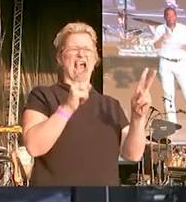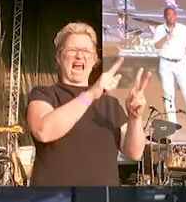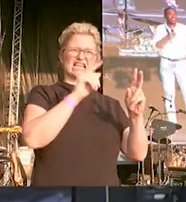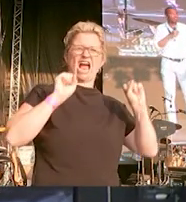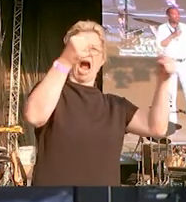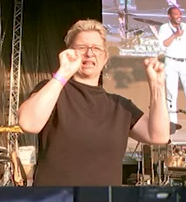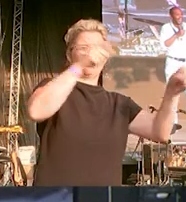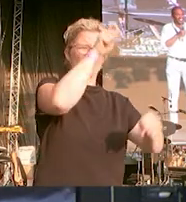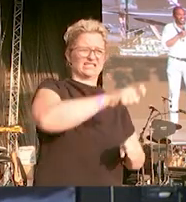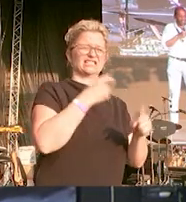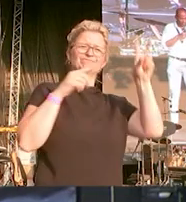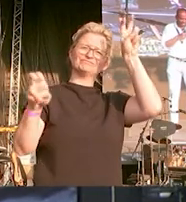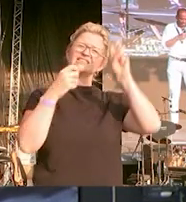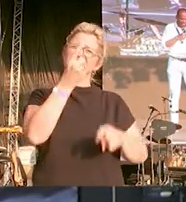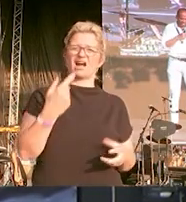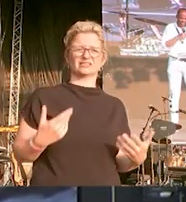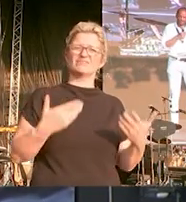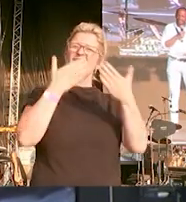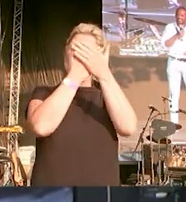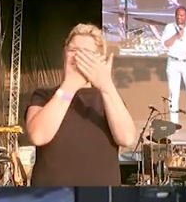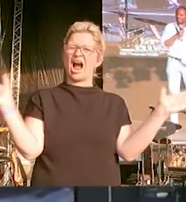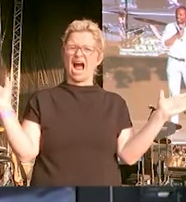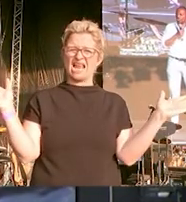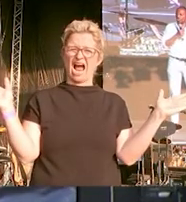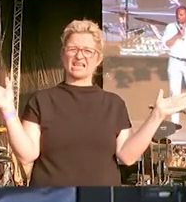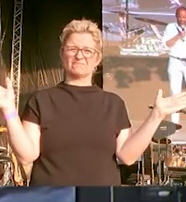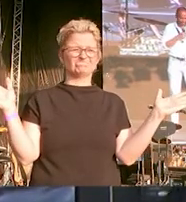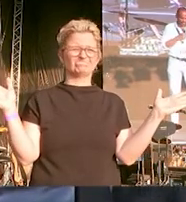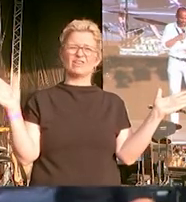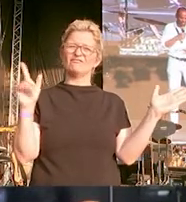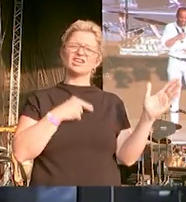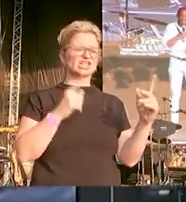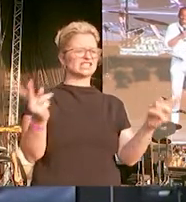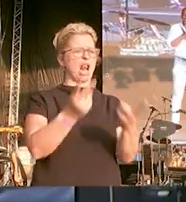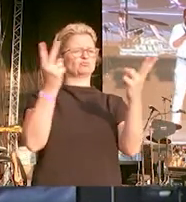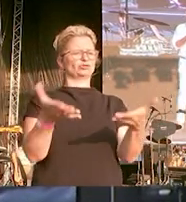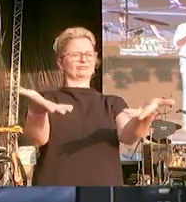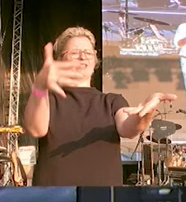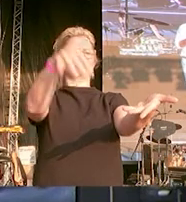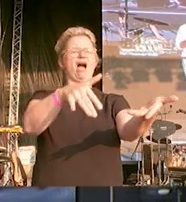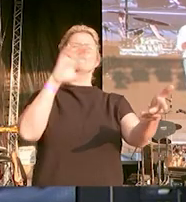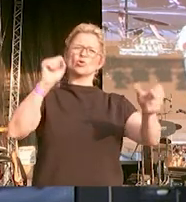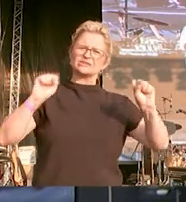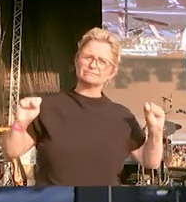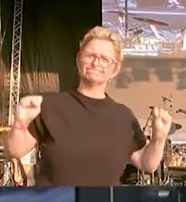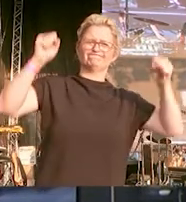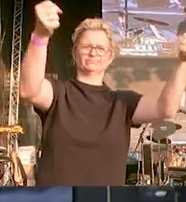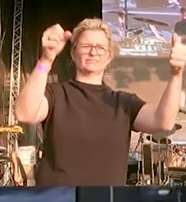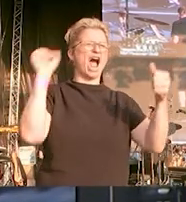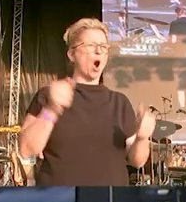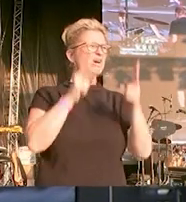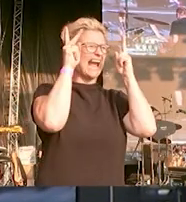gesagt, Freiheit wird niemals gewährt, sie wird errungen. Gerechtigkeit wird niemals